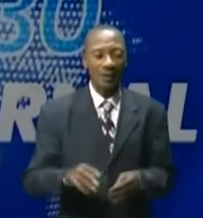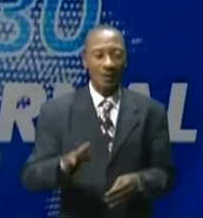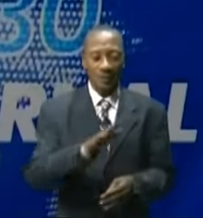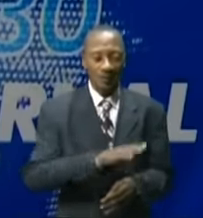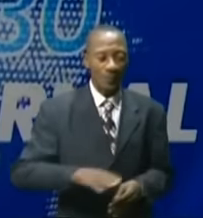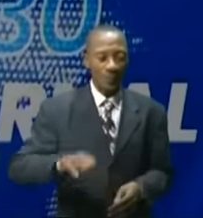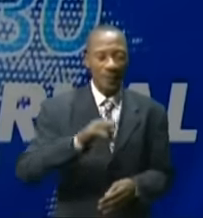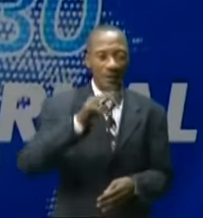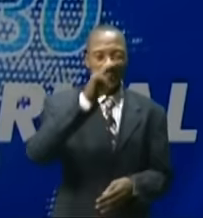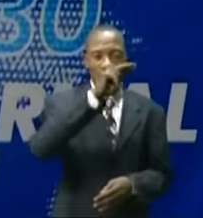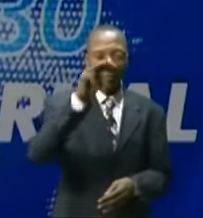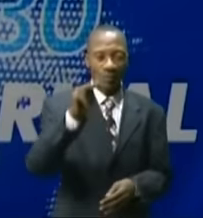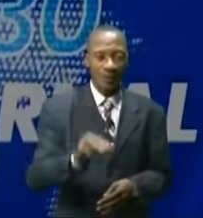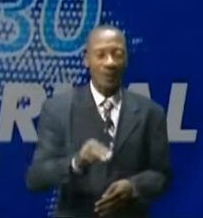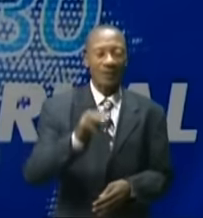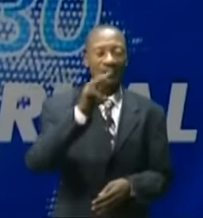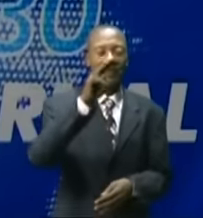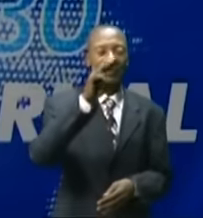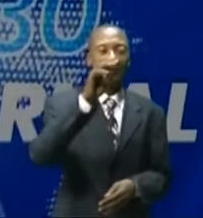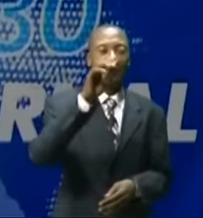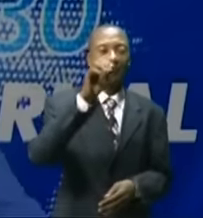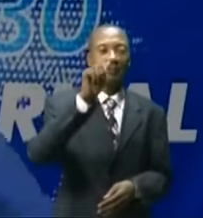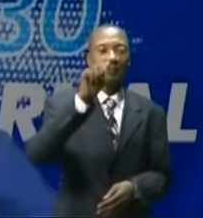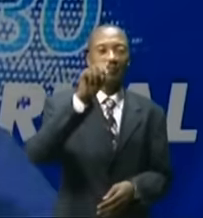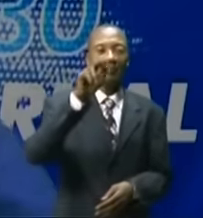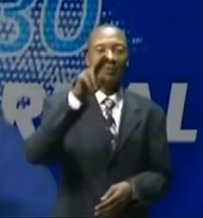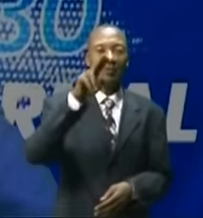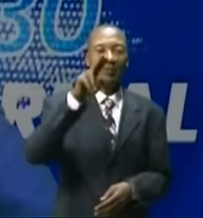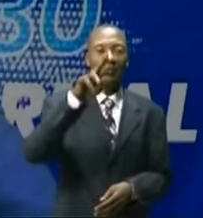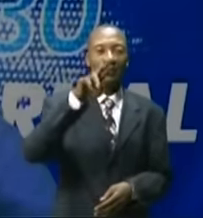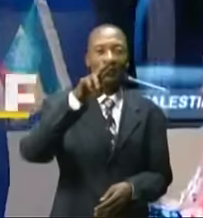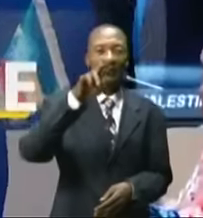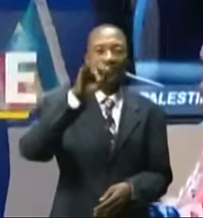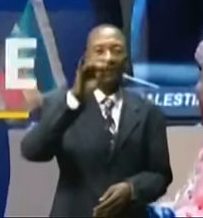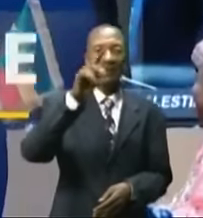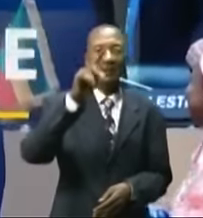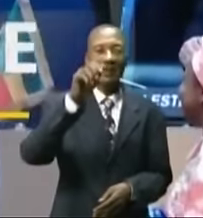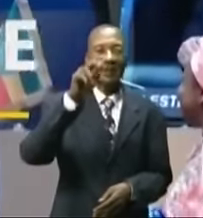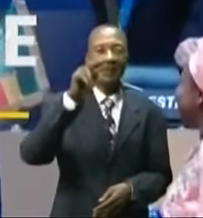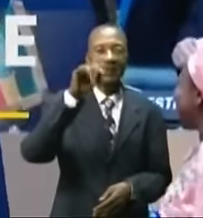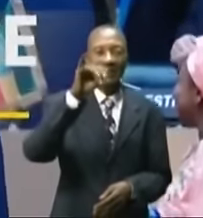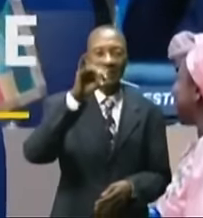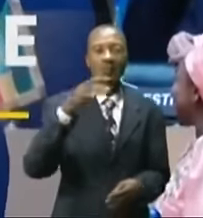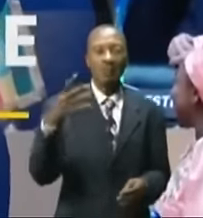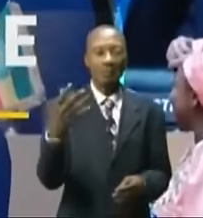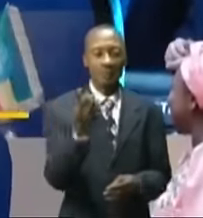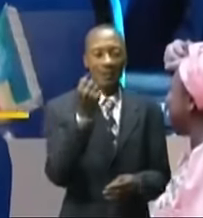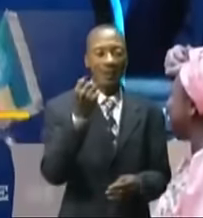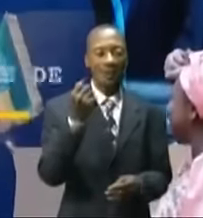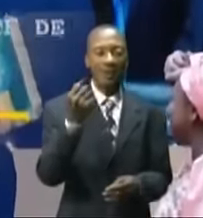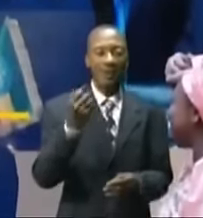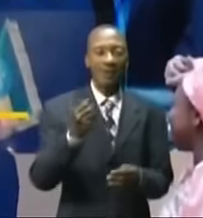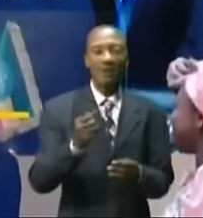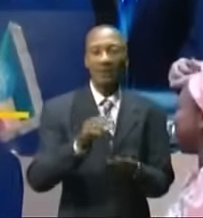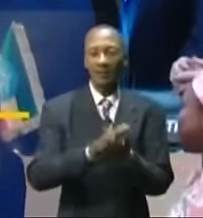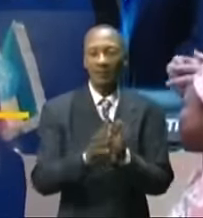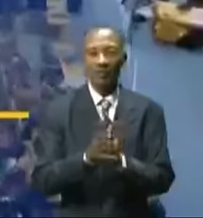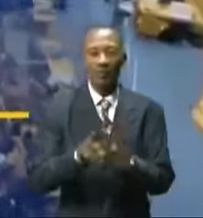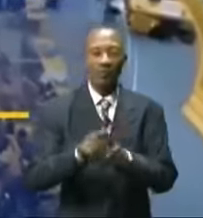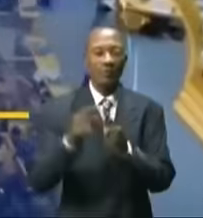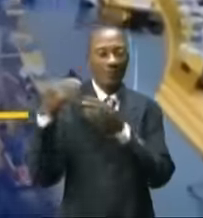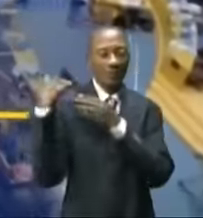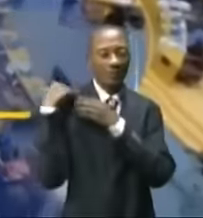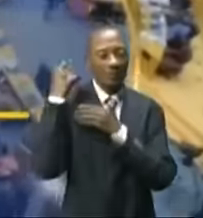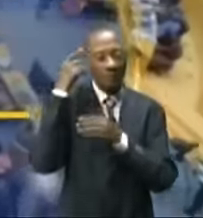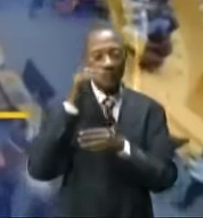Elle se succède aux Comores. C'est l'une des retombées du 37e sommet de chefs d'État et de gouvernement de l'Union africaine qui s'est tenu à